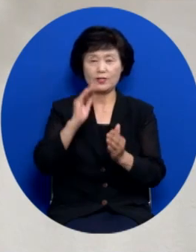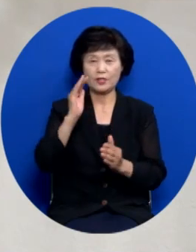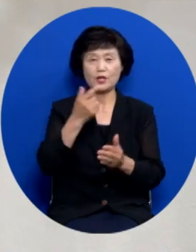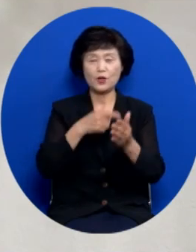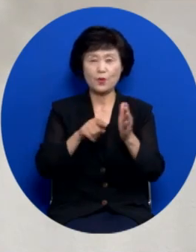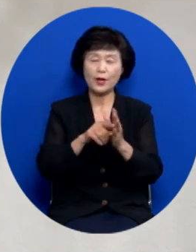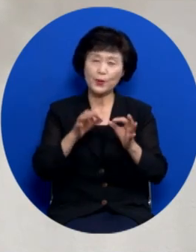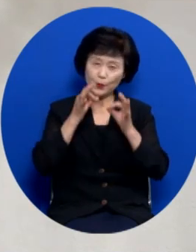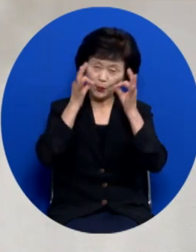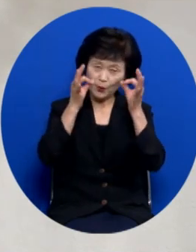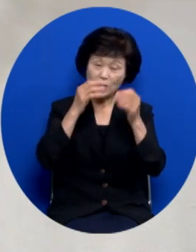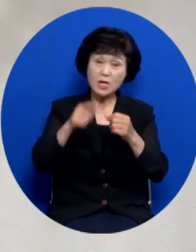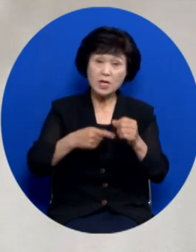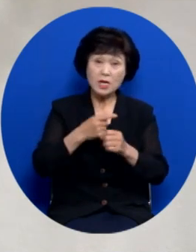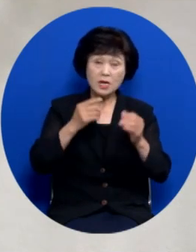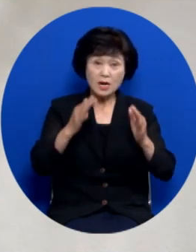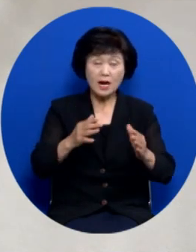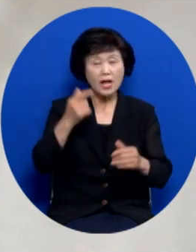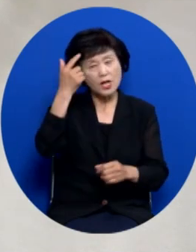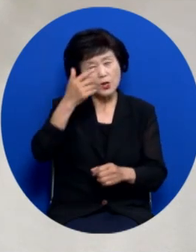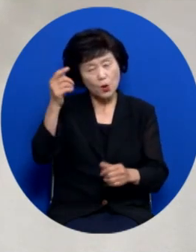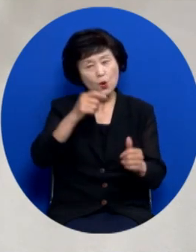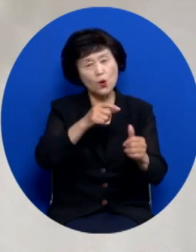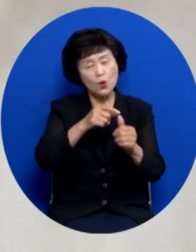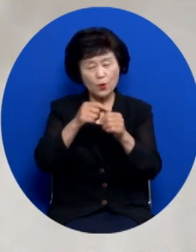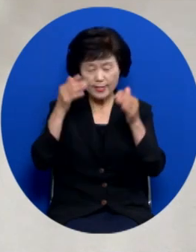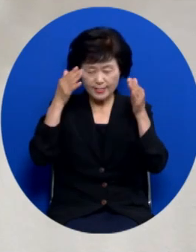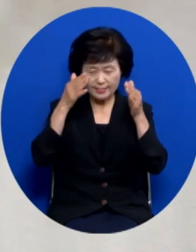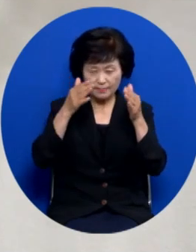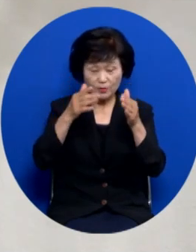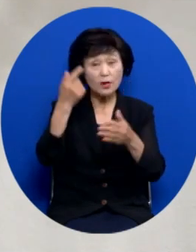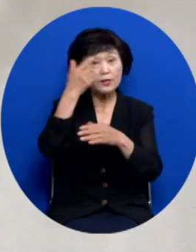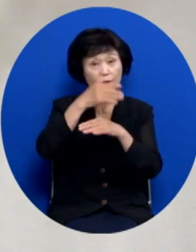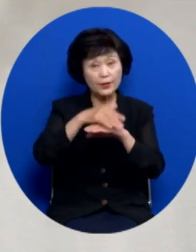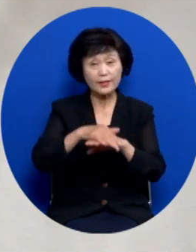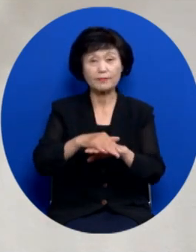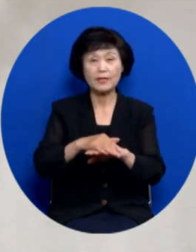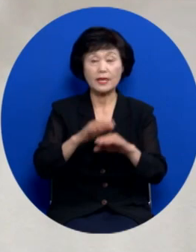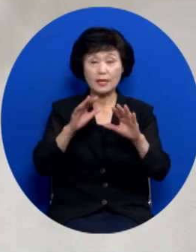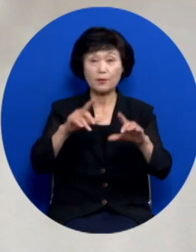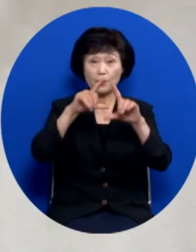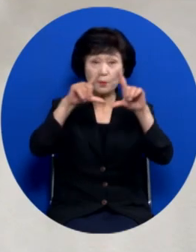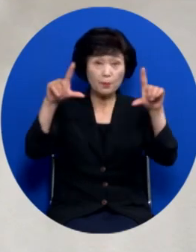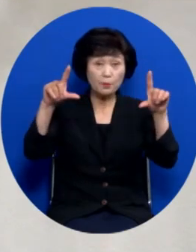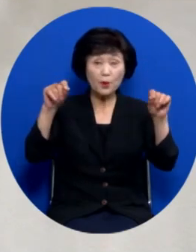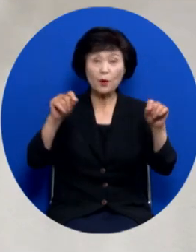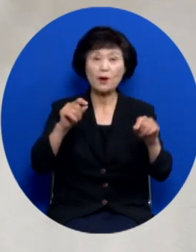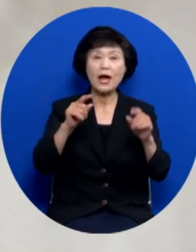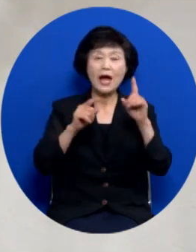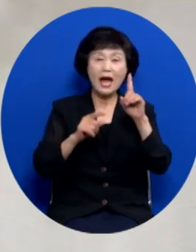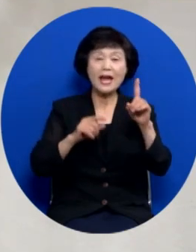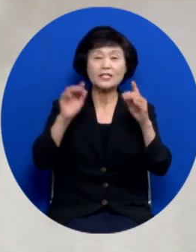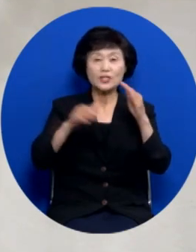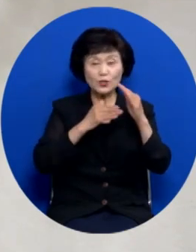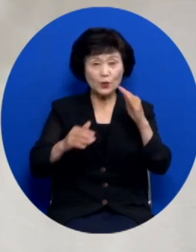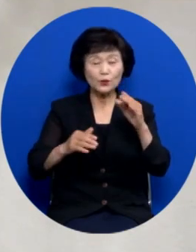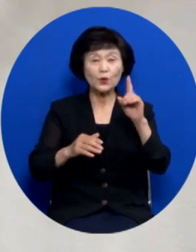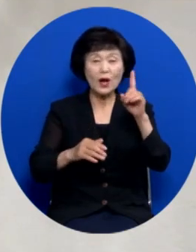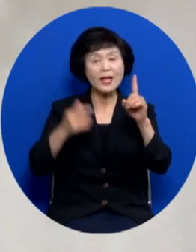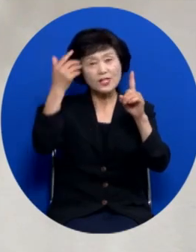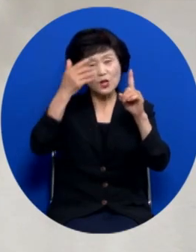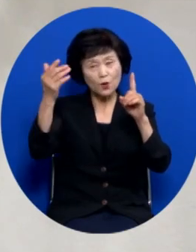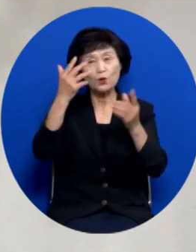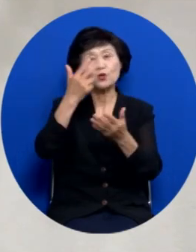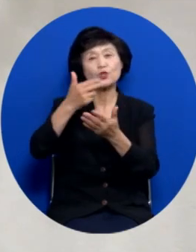교단의 역량을 영혼 구원에 두려고 합니다. 이번에 총회 표어를 한 성도 한 영혼 주께로 그렇게